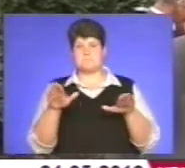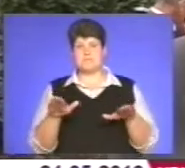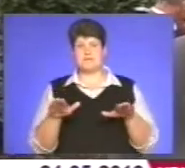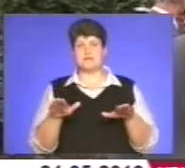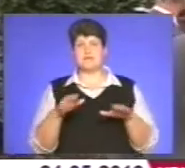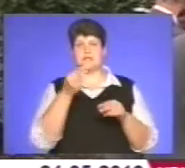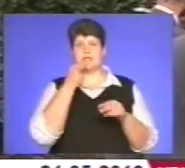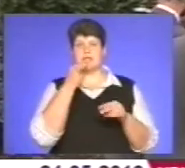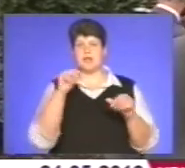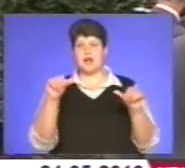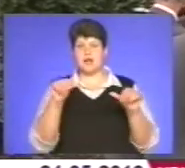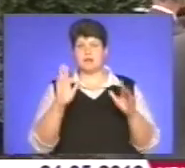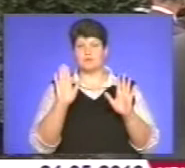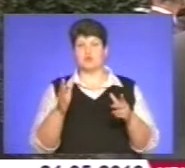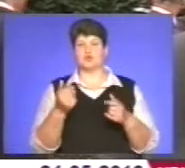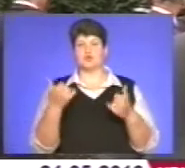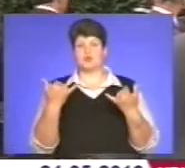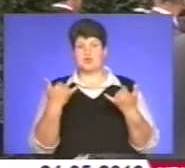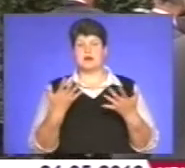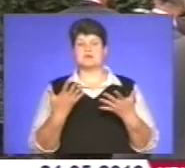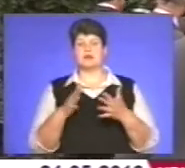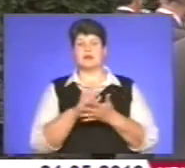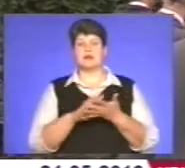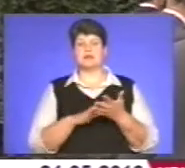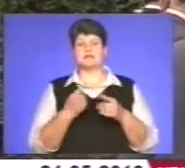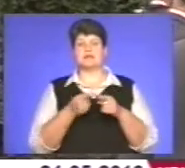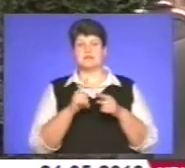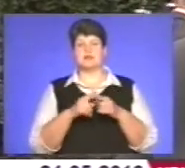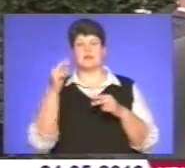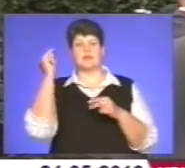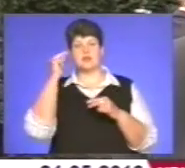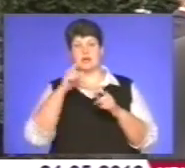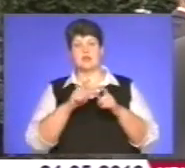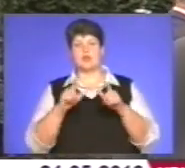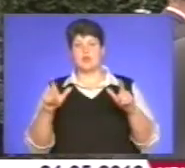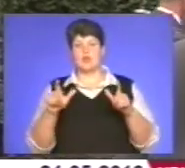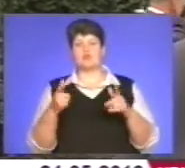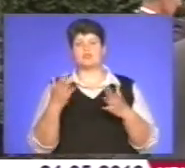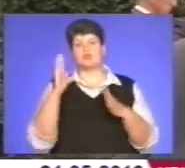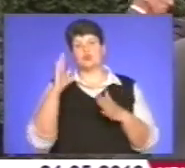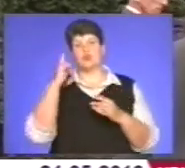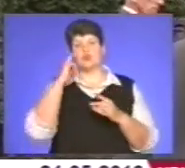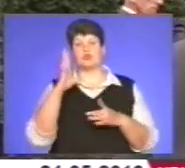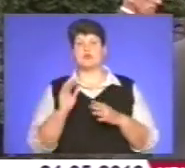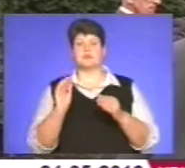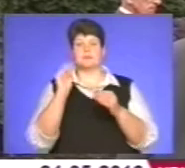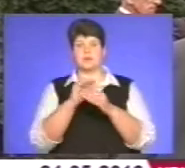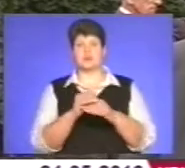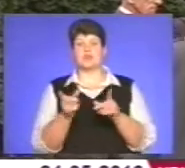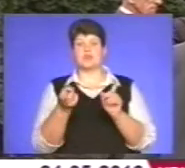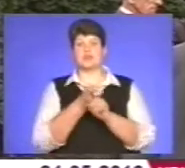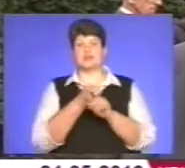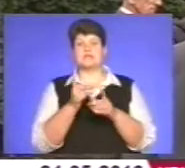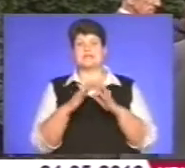місць, їдальня сучасна, далі цілий навчальний корпус. І думаю, це якраз цей комплекс поєднується, бачите,